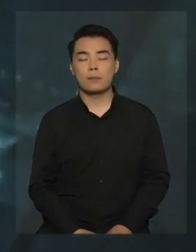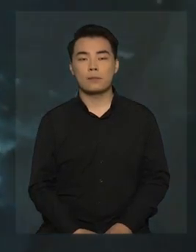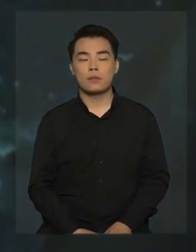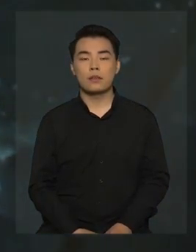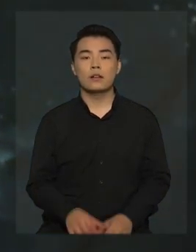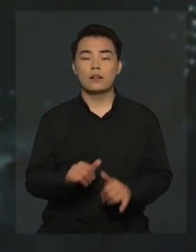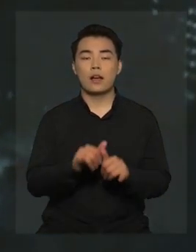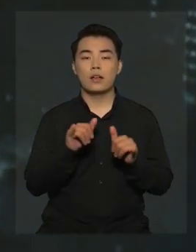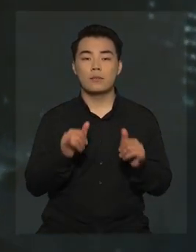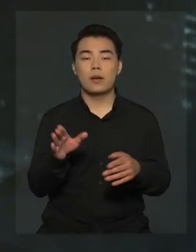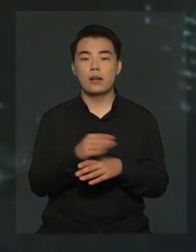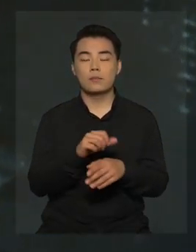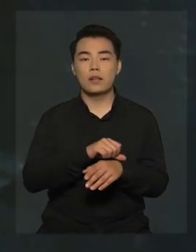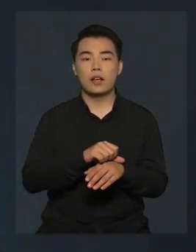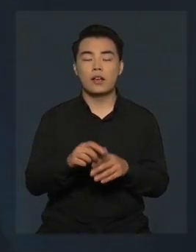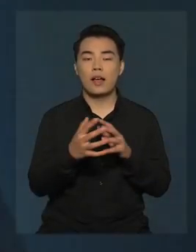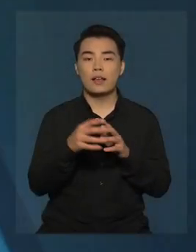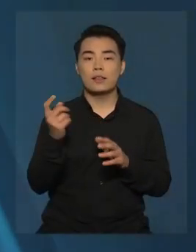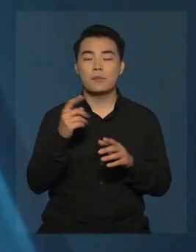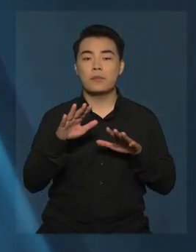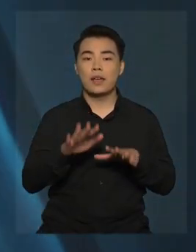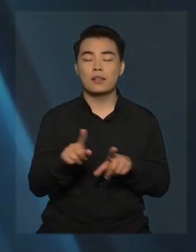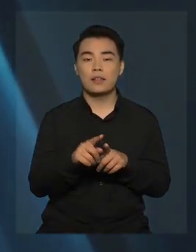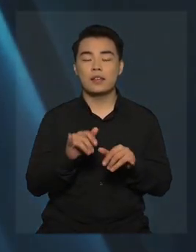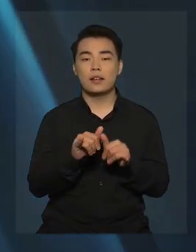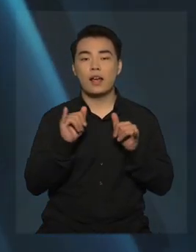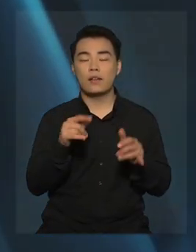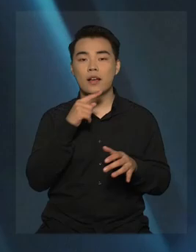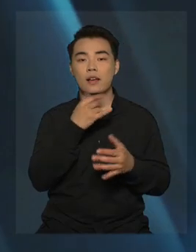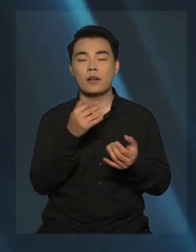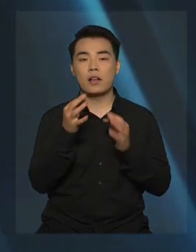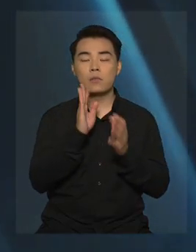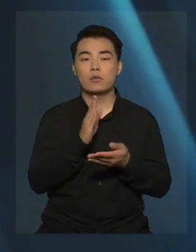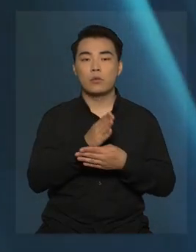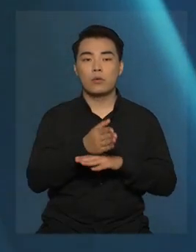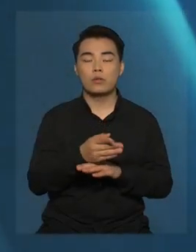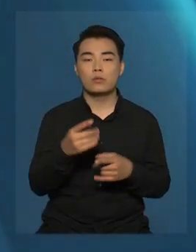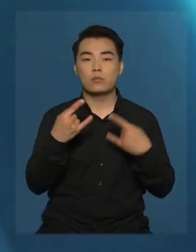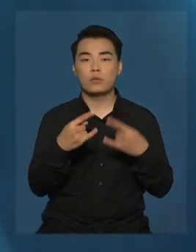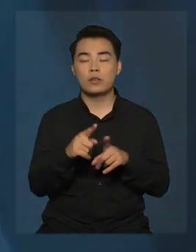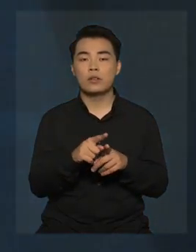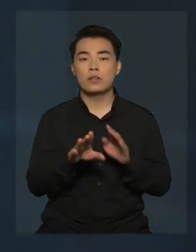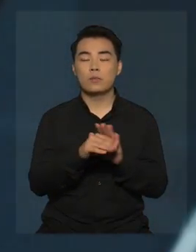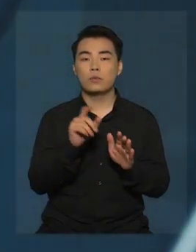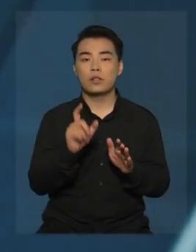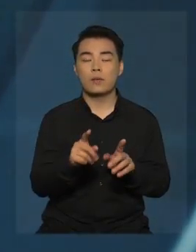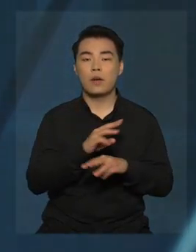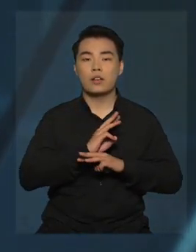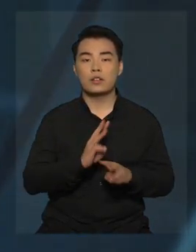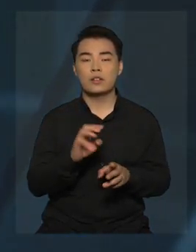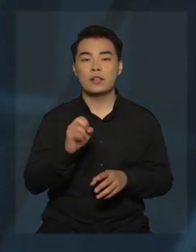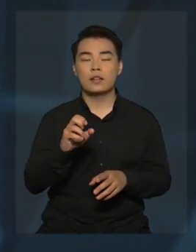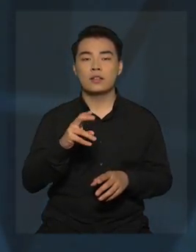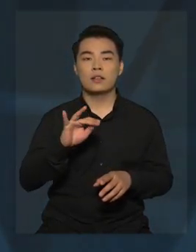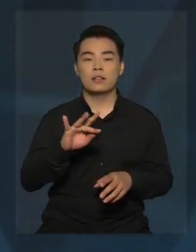О развитии приграничных сельских территорий и цифровизации экономики мы поговорим сейчас с гостем в студии, депутатом Мажилиса Екатериной